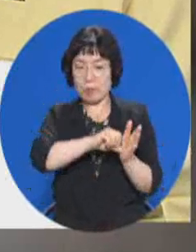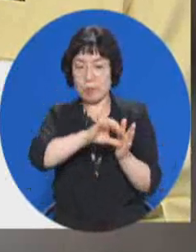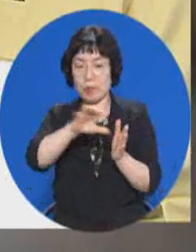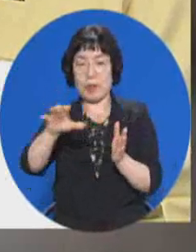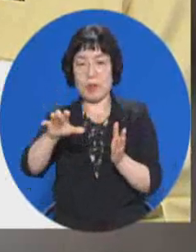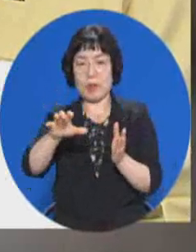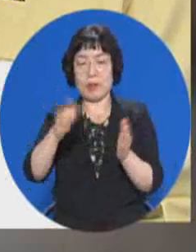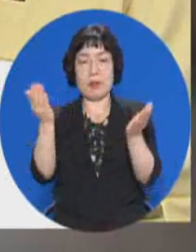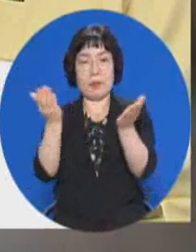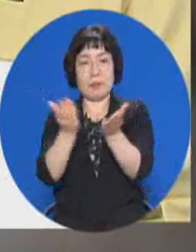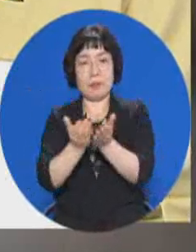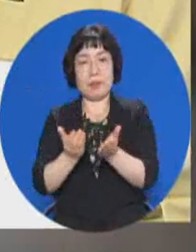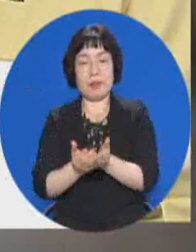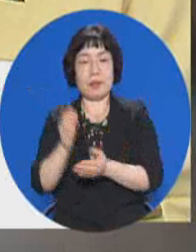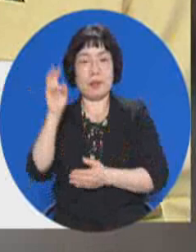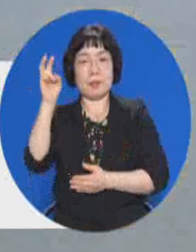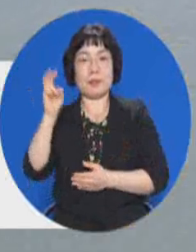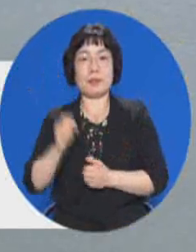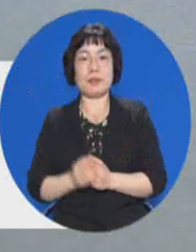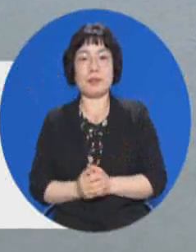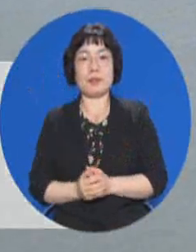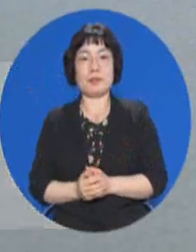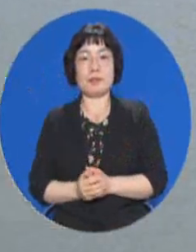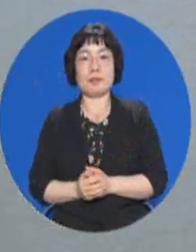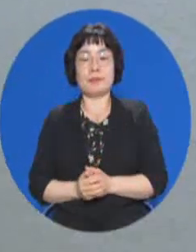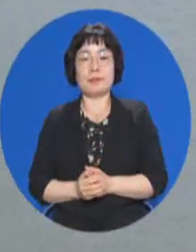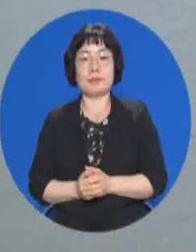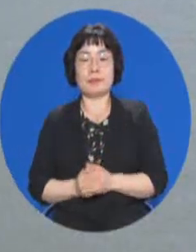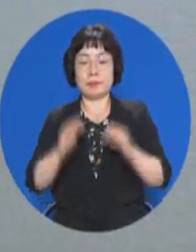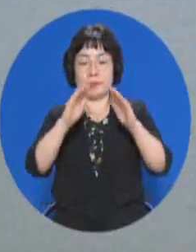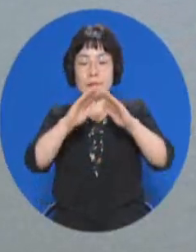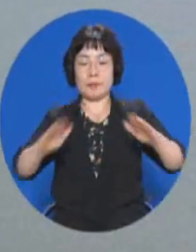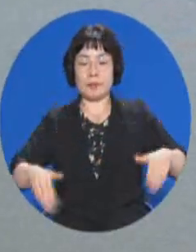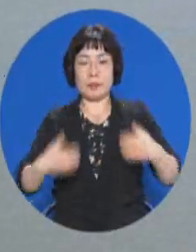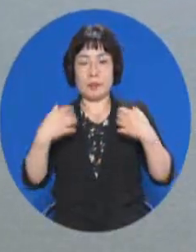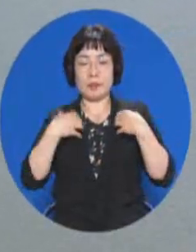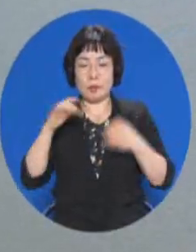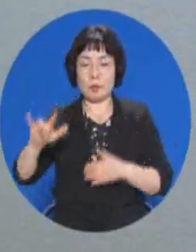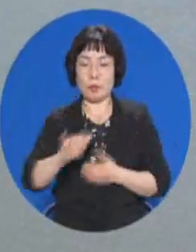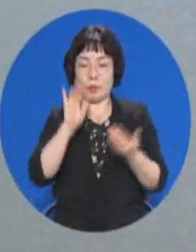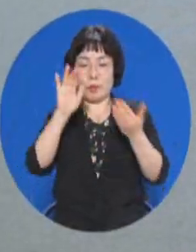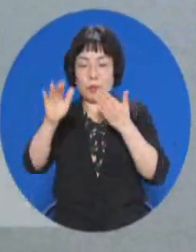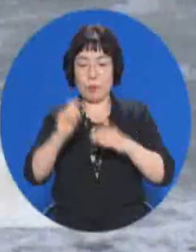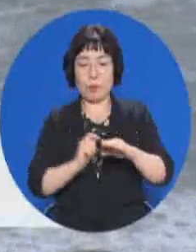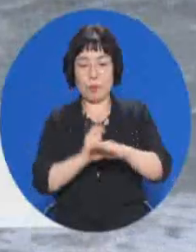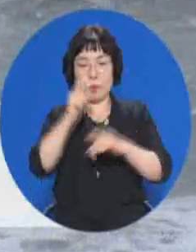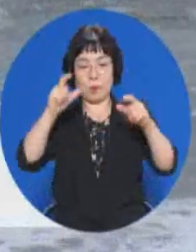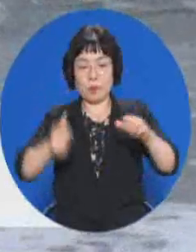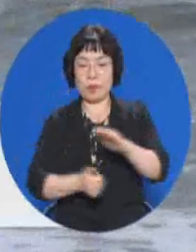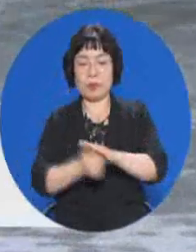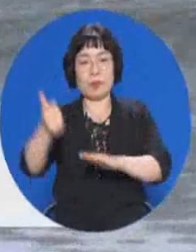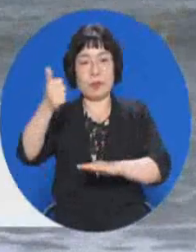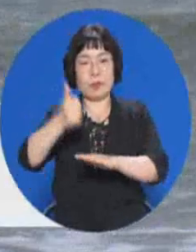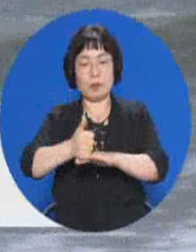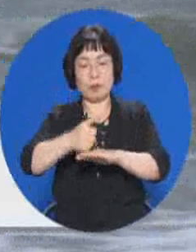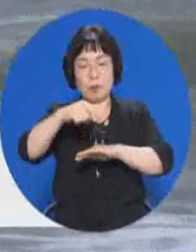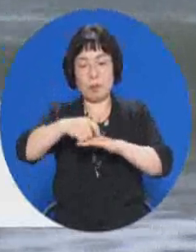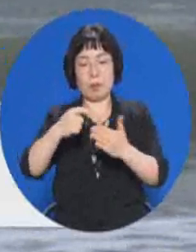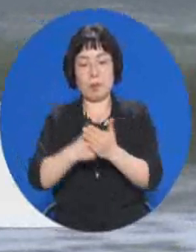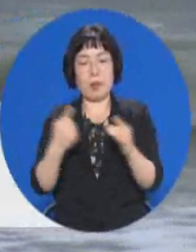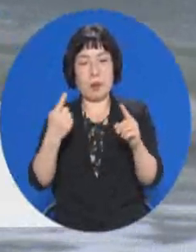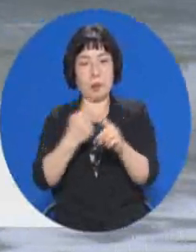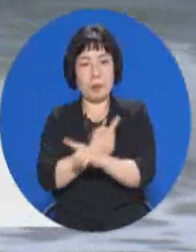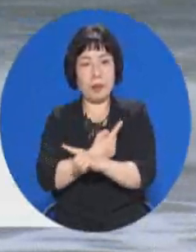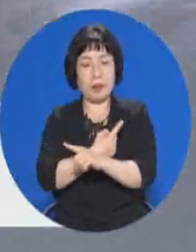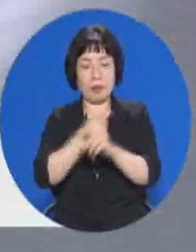관광 트렌드에 맞지 않았나 싶습니다. 전남도도 코로나19 이후 공군의 성공적인 힐링 휴양 관광